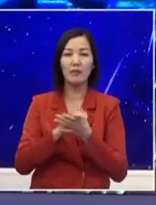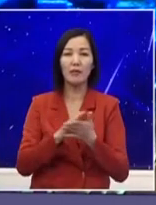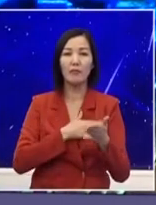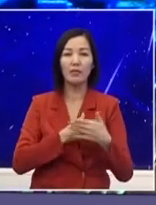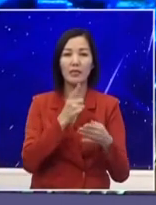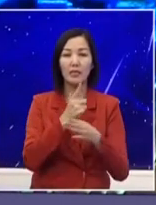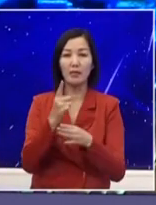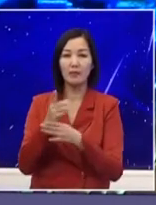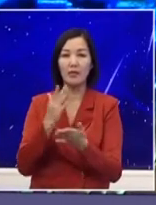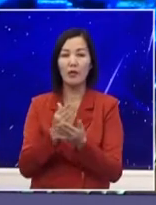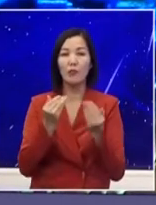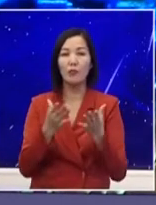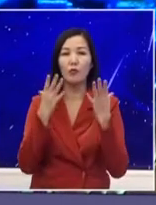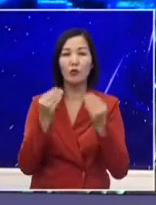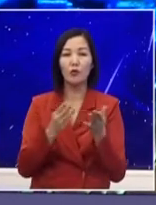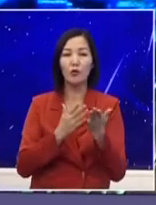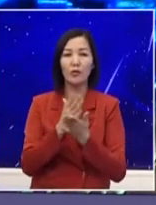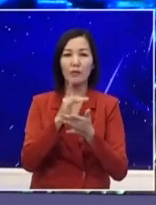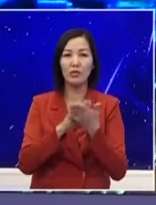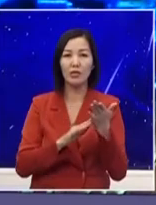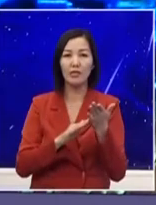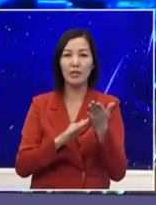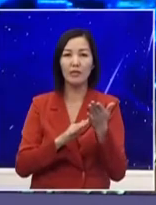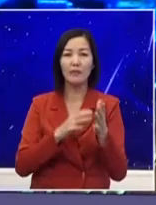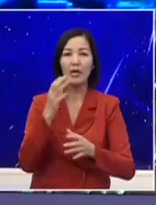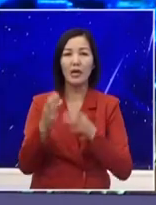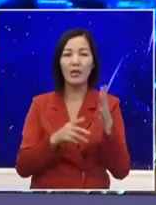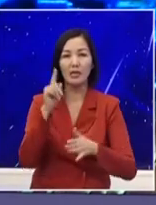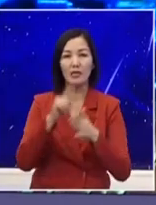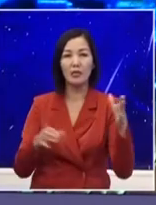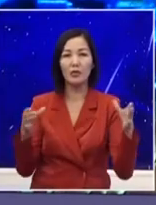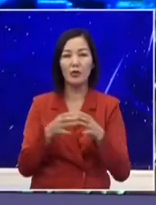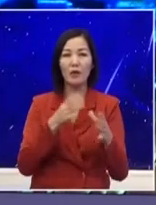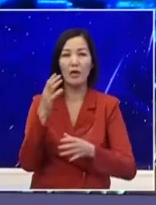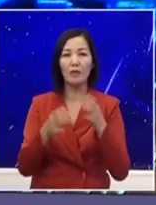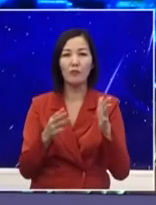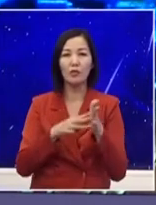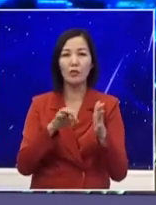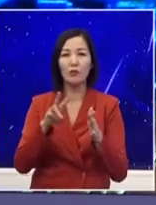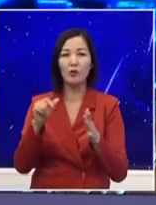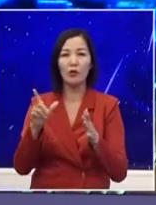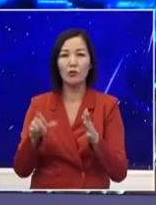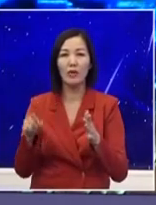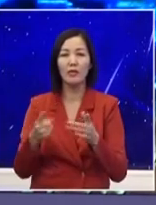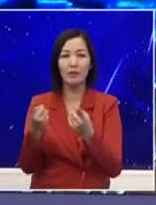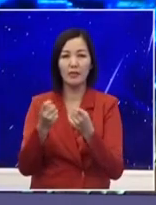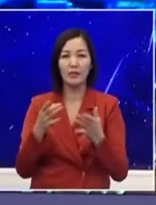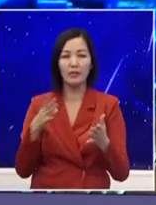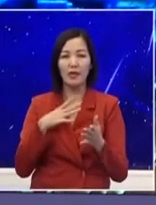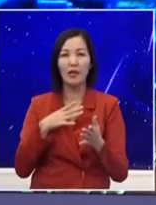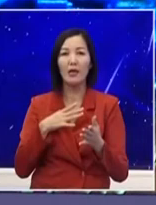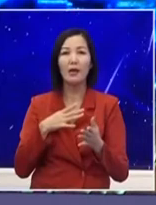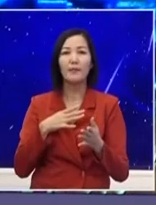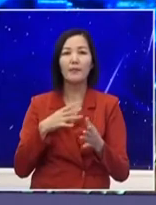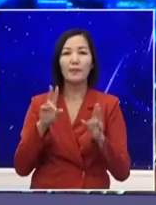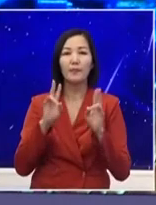тыйым салынған. Әлі күнге дейін өз қызметін жалғастырып келе жатқан халықаралық діни ұйым әлем бойынша 8 миллионға жуық адамның санасын